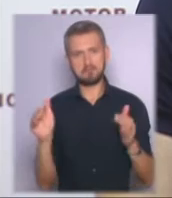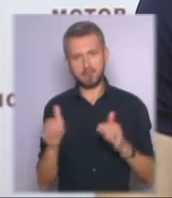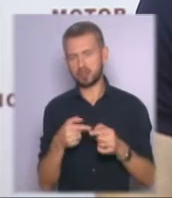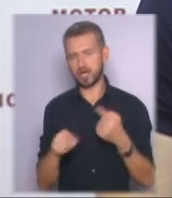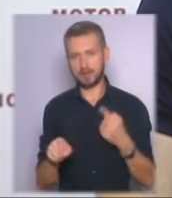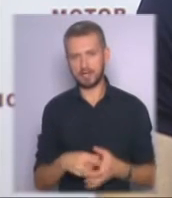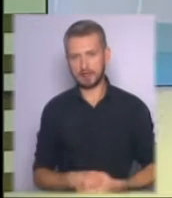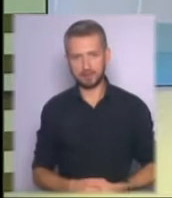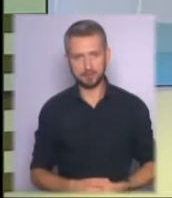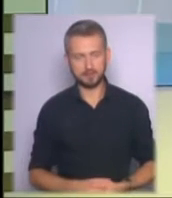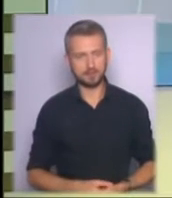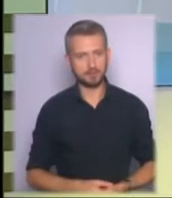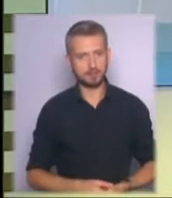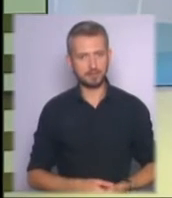разницей.